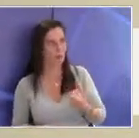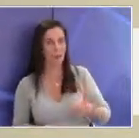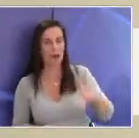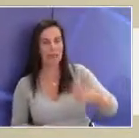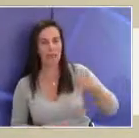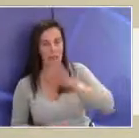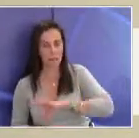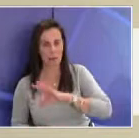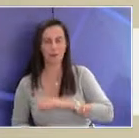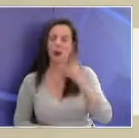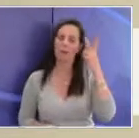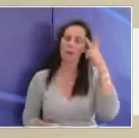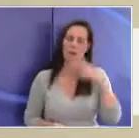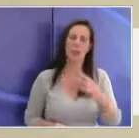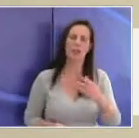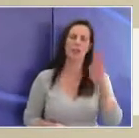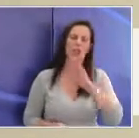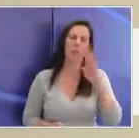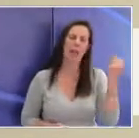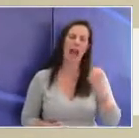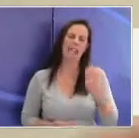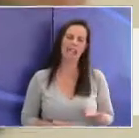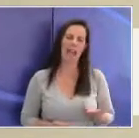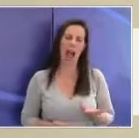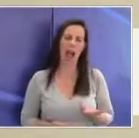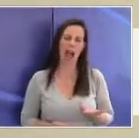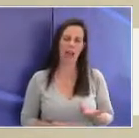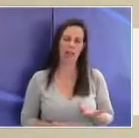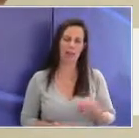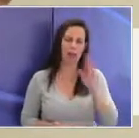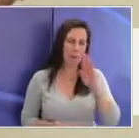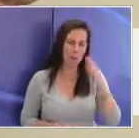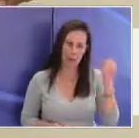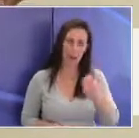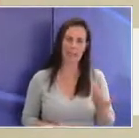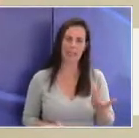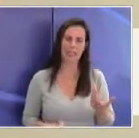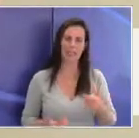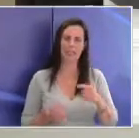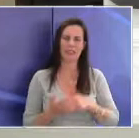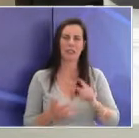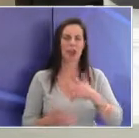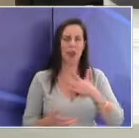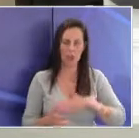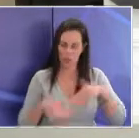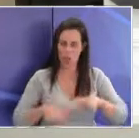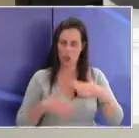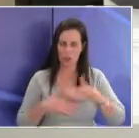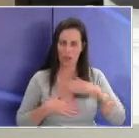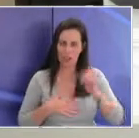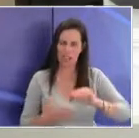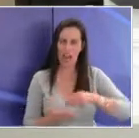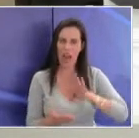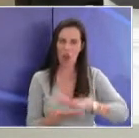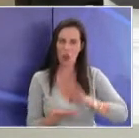אנחנו יודעים מה יהיה עם ליברמן. אנחנו מבינים שהבסיס של ביבי הוא חזק מאוד בציבור. הוא רק יחתים את כל ראשי המפלגות, מי רוצה לשבת איתי, יצטרך